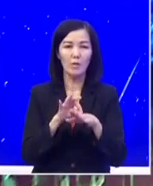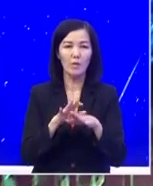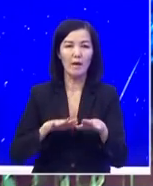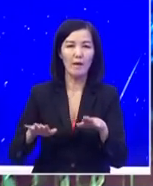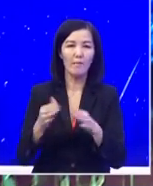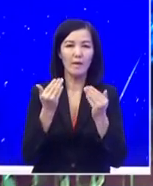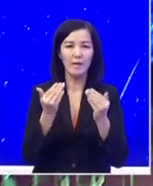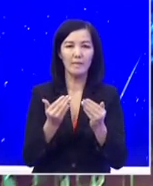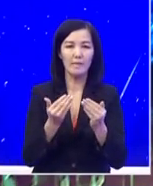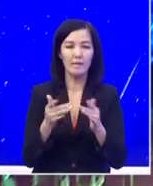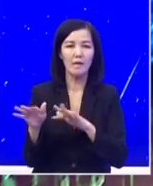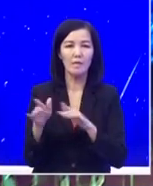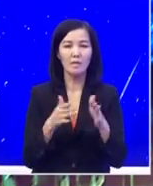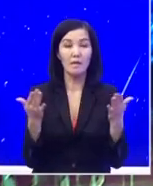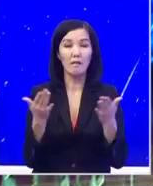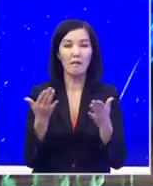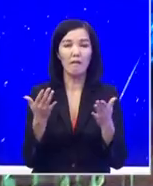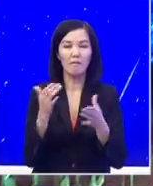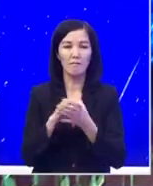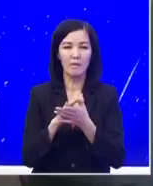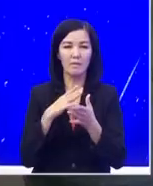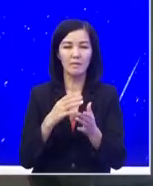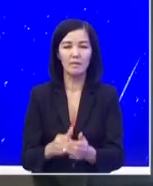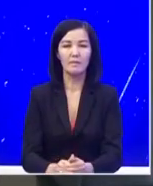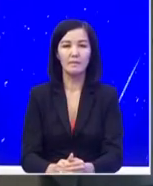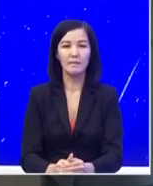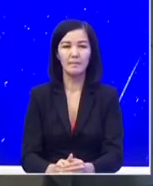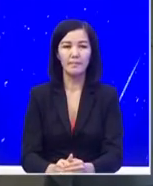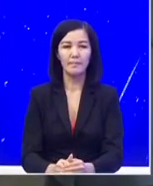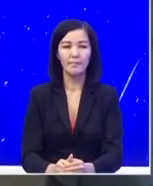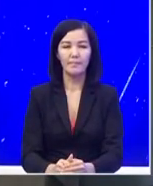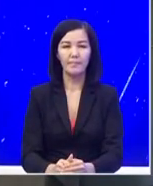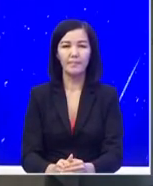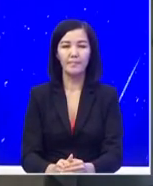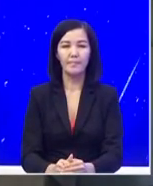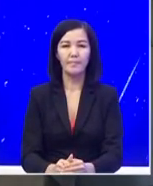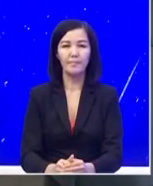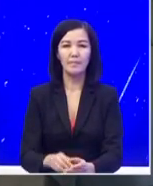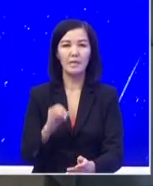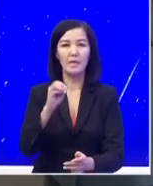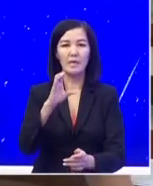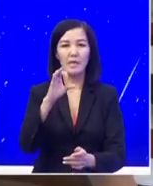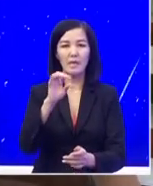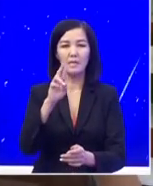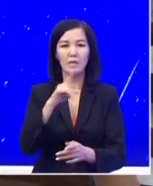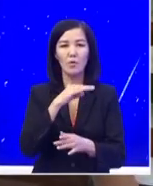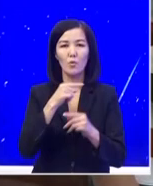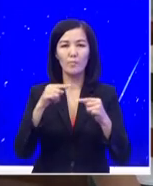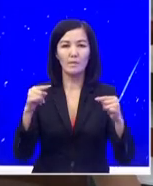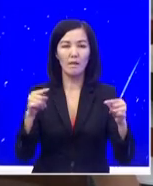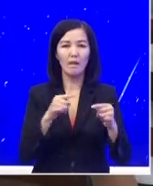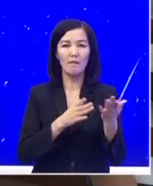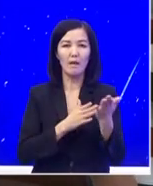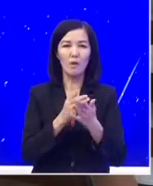аймақта қазіргі күрес шараларымен танысты. Есік көпсалалы ауруханасы. Күнне мұнда